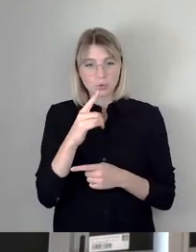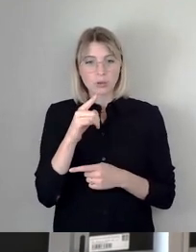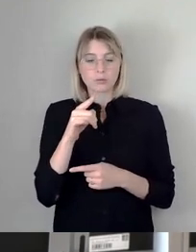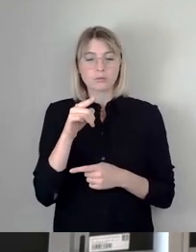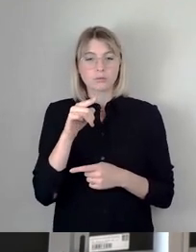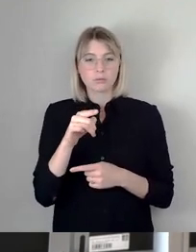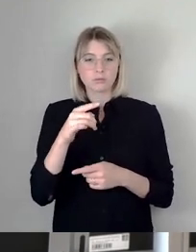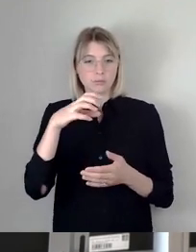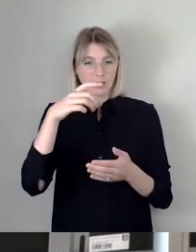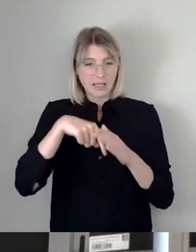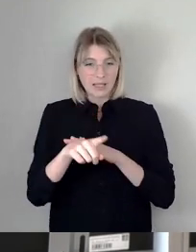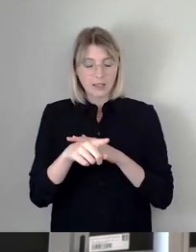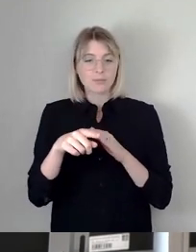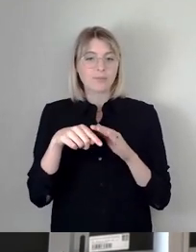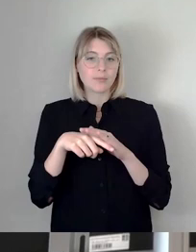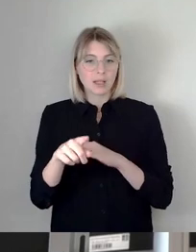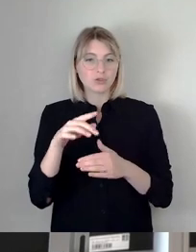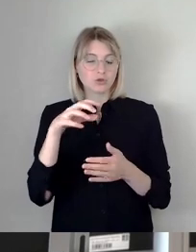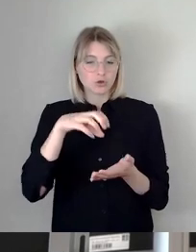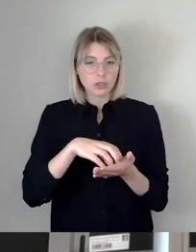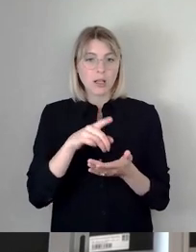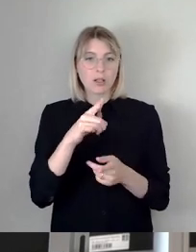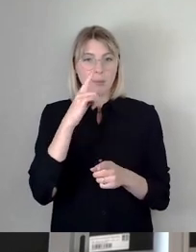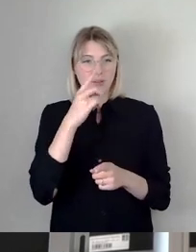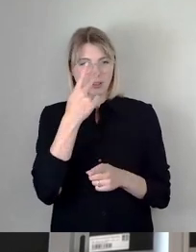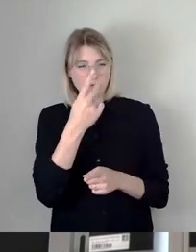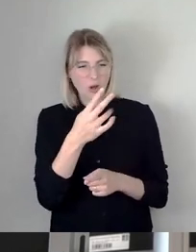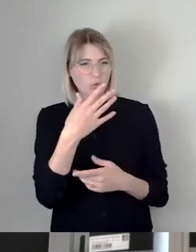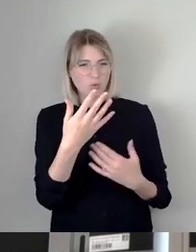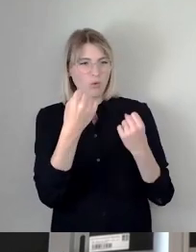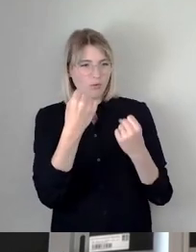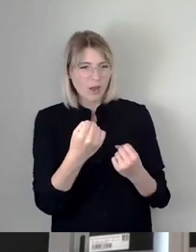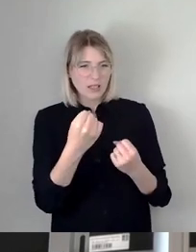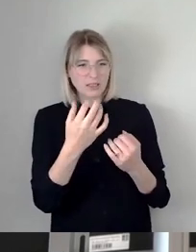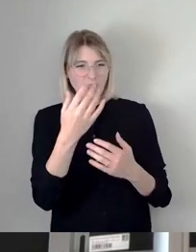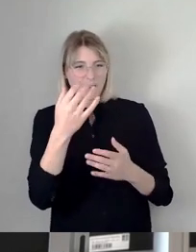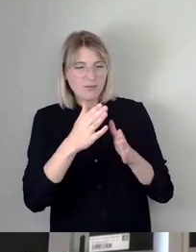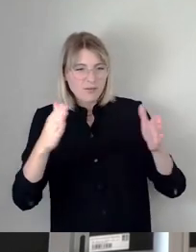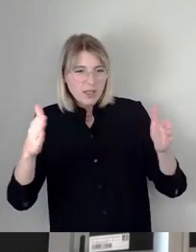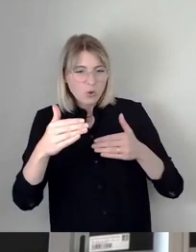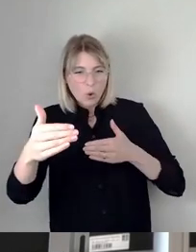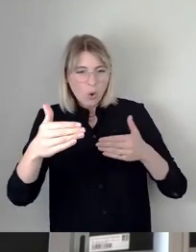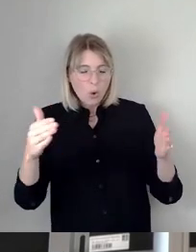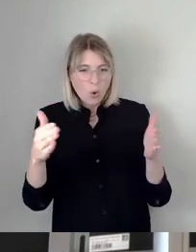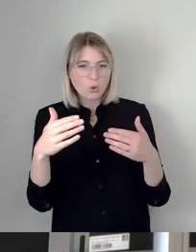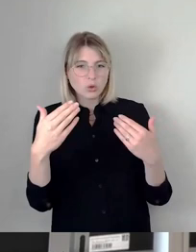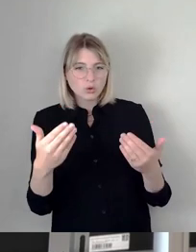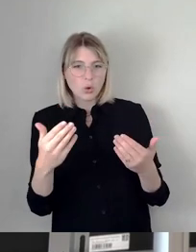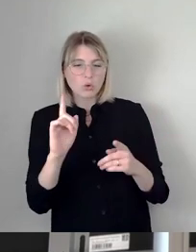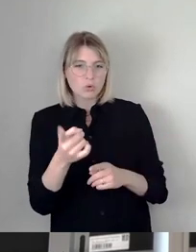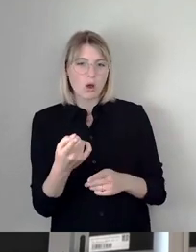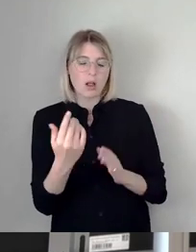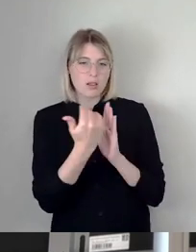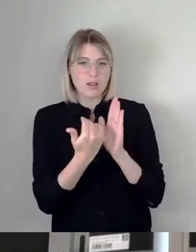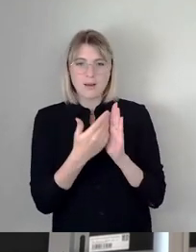deren Kommentierungen an, gibt es dort keine Festlegung, ab welcher Größe einer Siedlung ein urbanes Gebiet zulässig ist. Ein urbanes